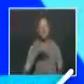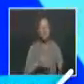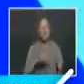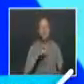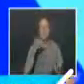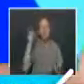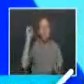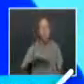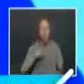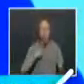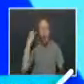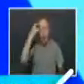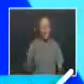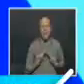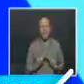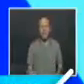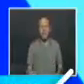באנו. אנחנו ערבים!